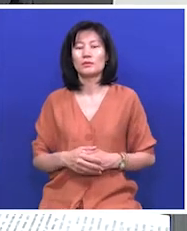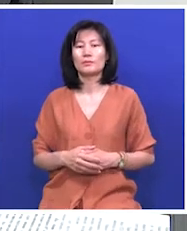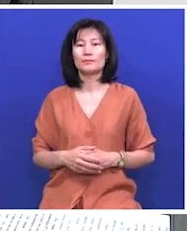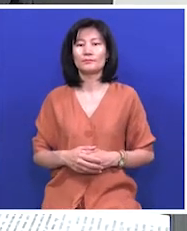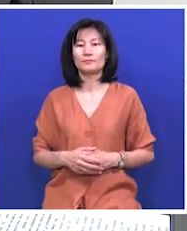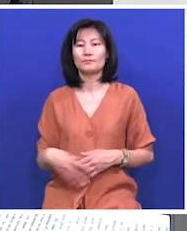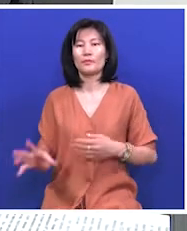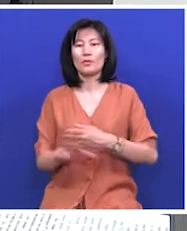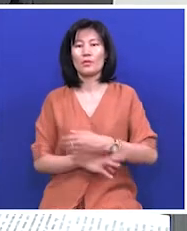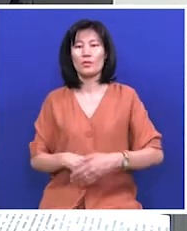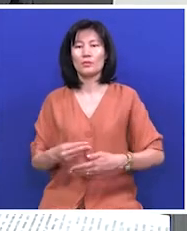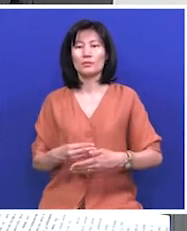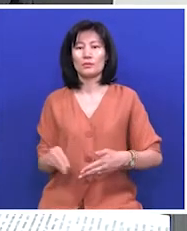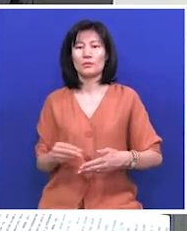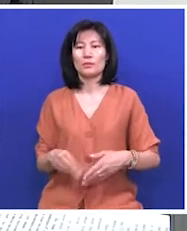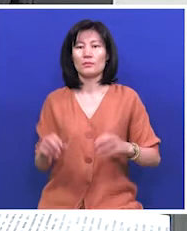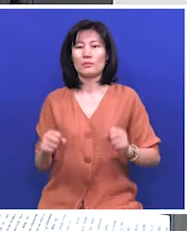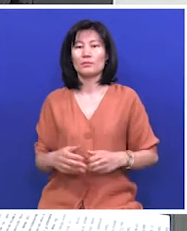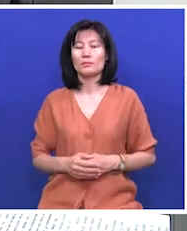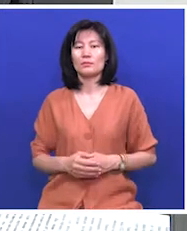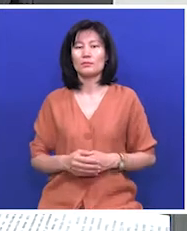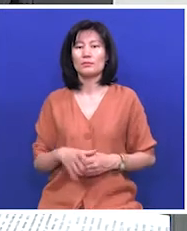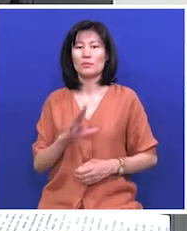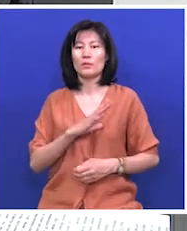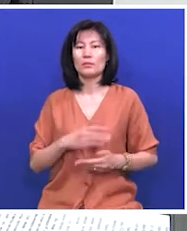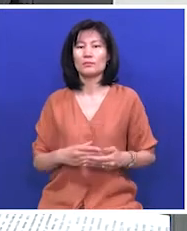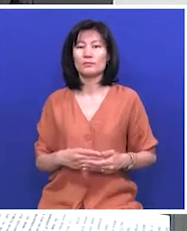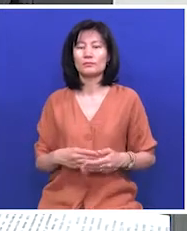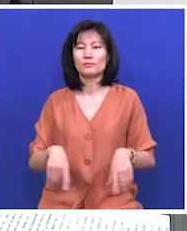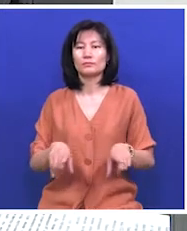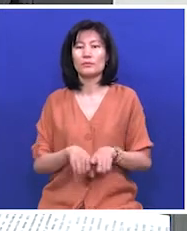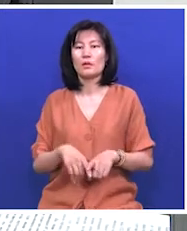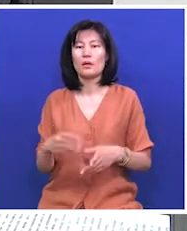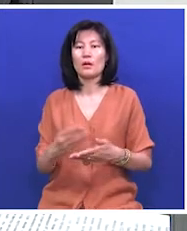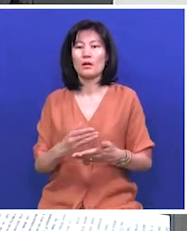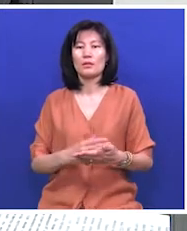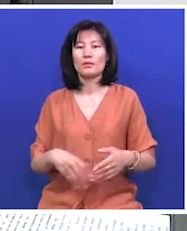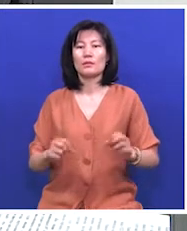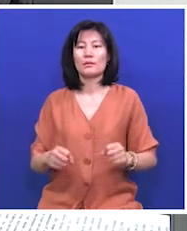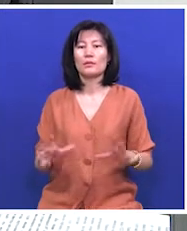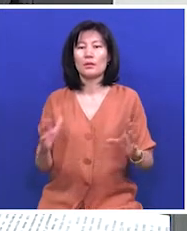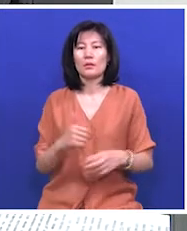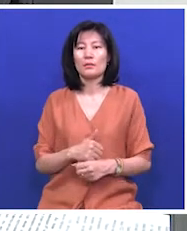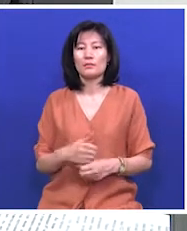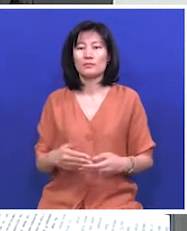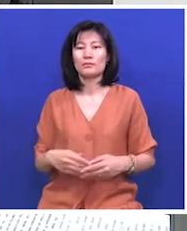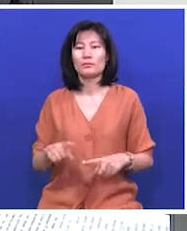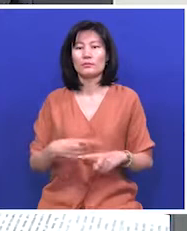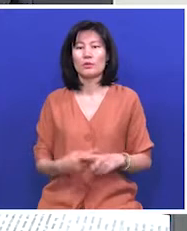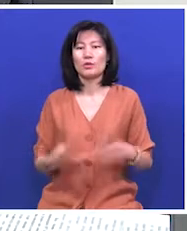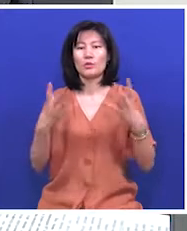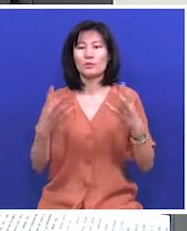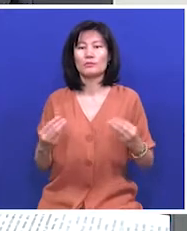жағдайда толық сатуға мүмкіндік туады. Сонымен қатар, әкімдік